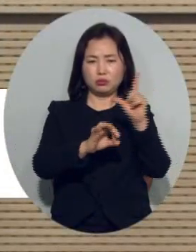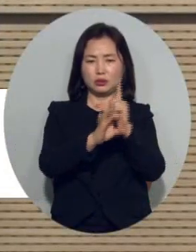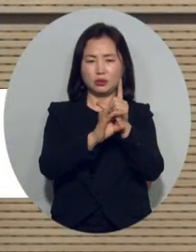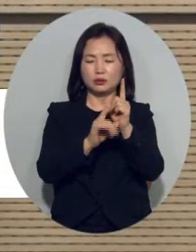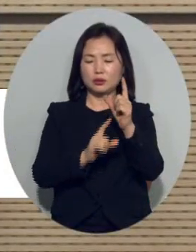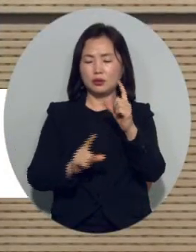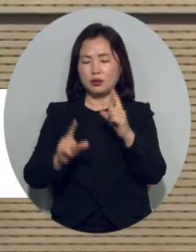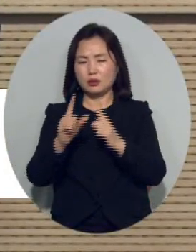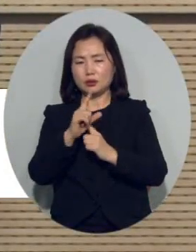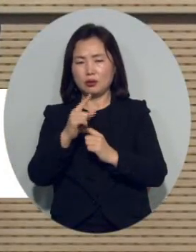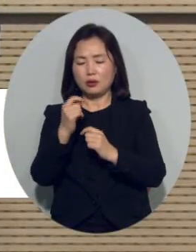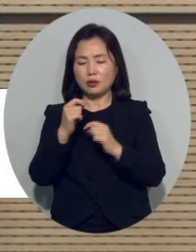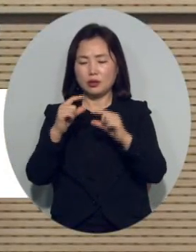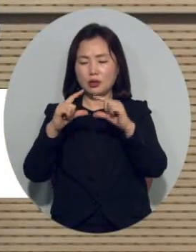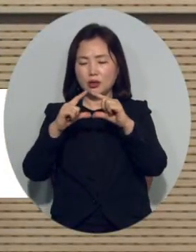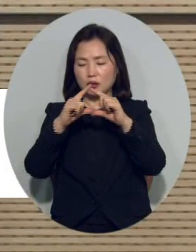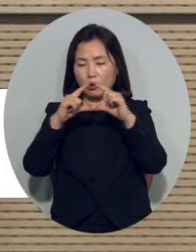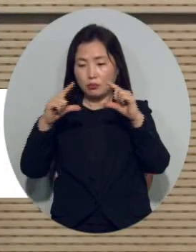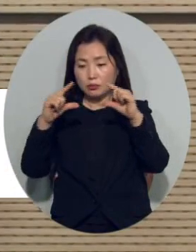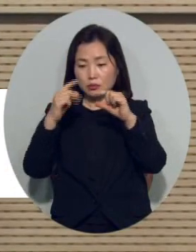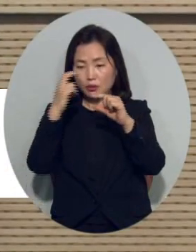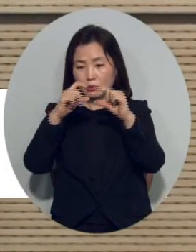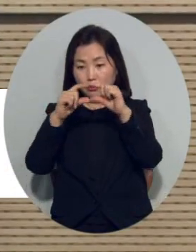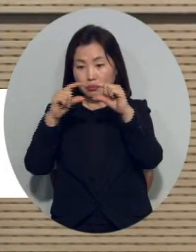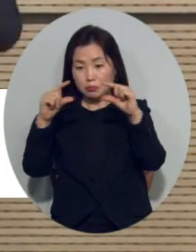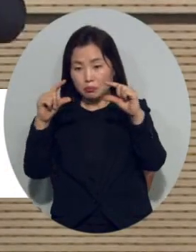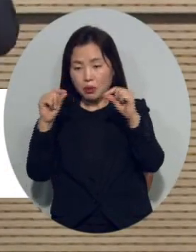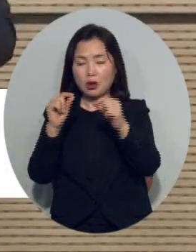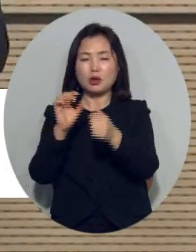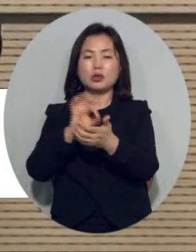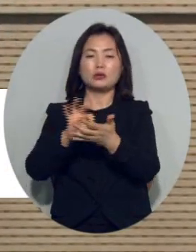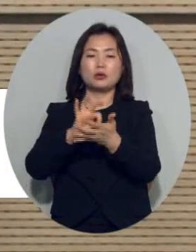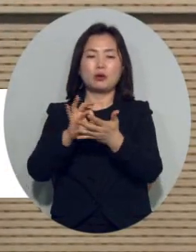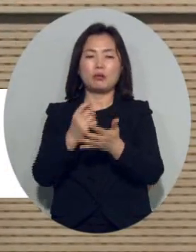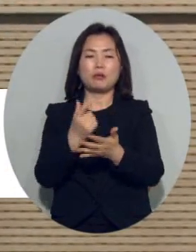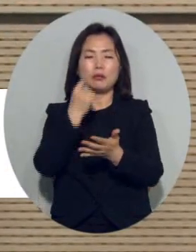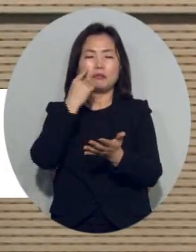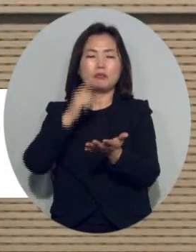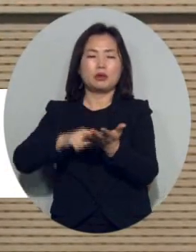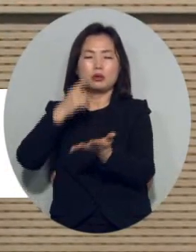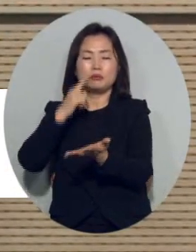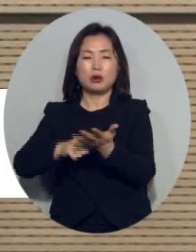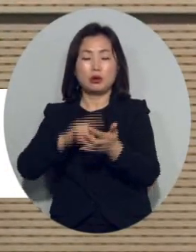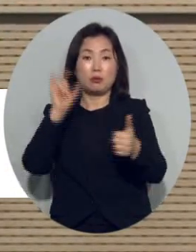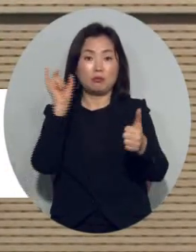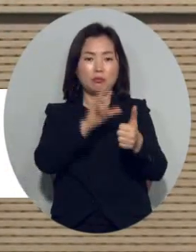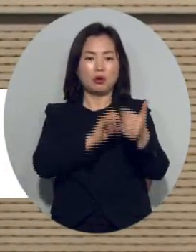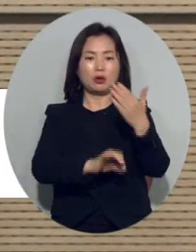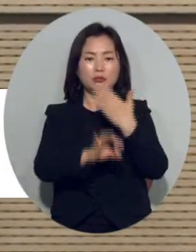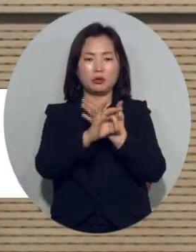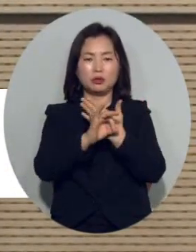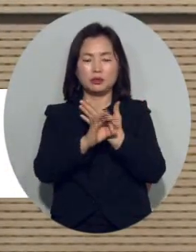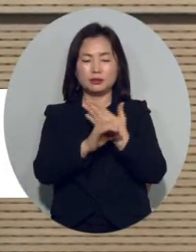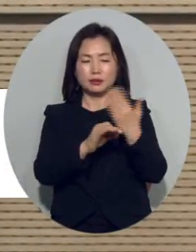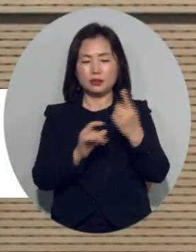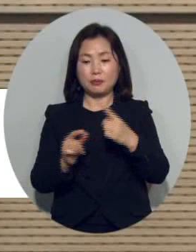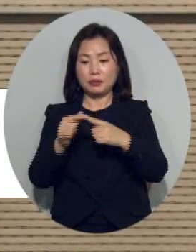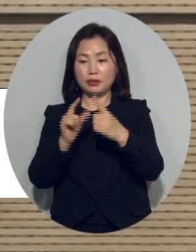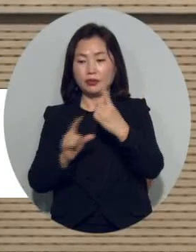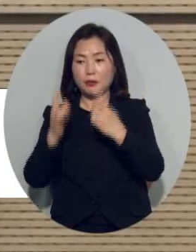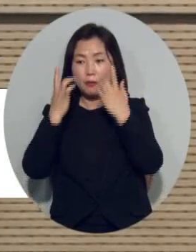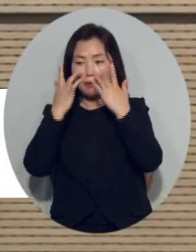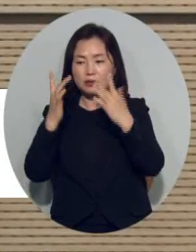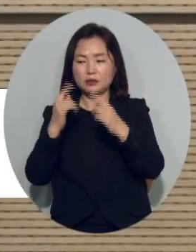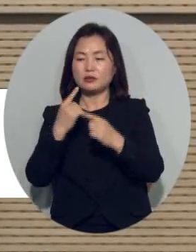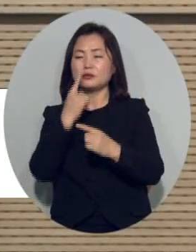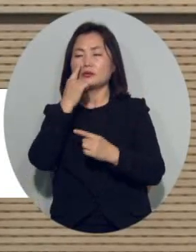보완적으로 신속 항원 검사, 자가검사 키트를 활용해서 찾아내고 거기에서 양성이 나오게 되면 다시 한번